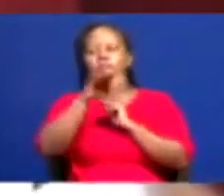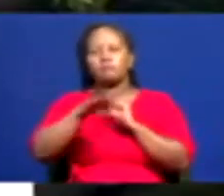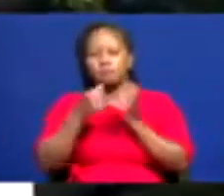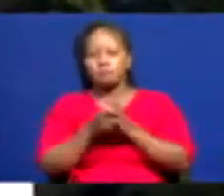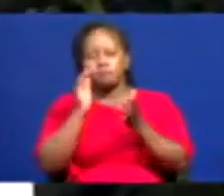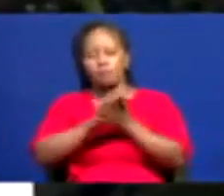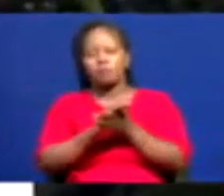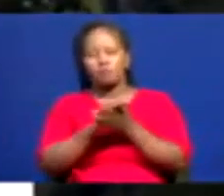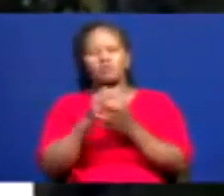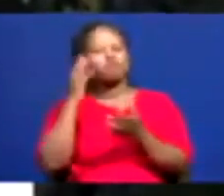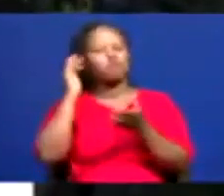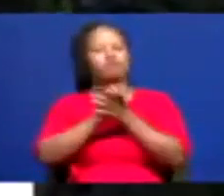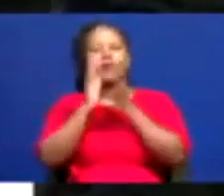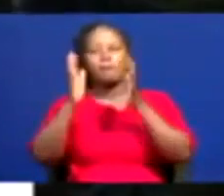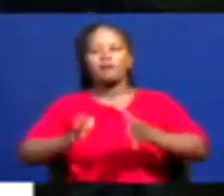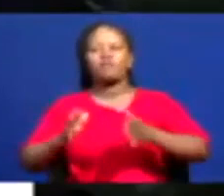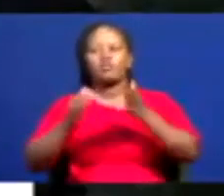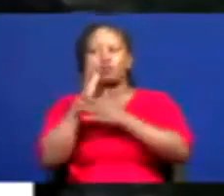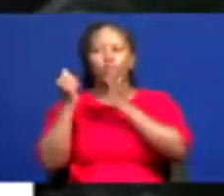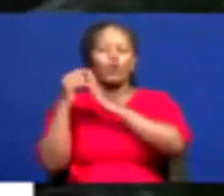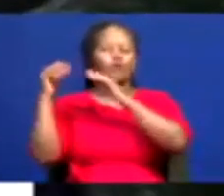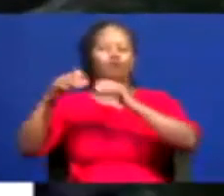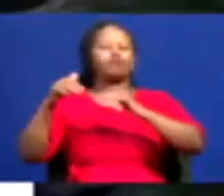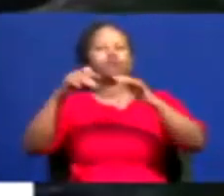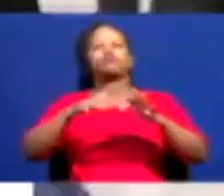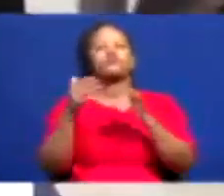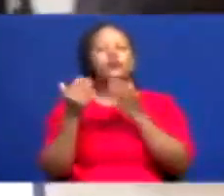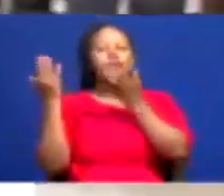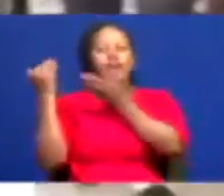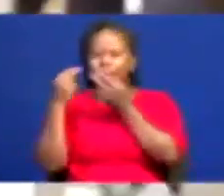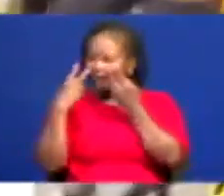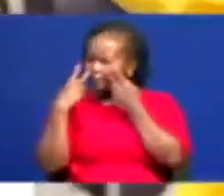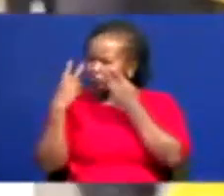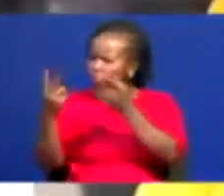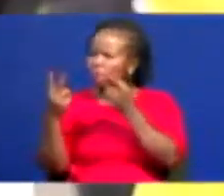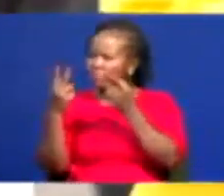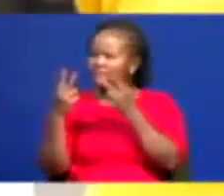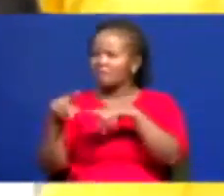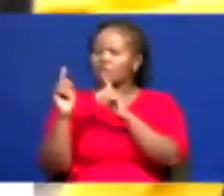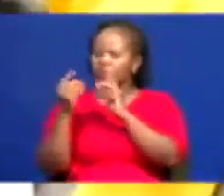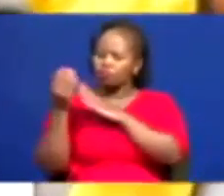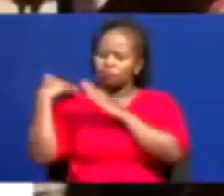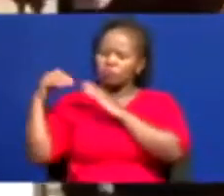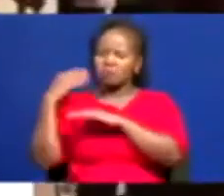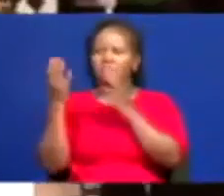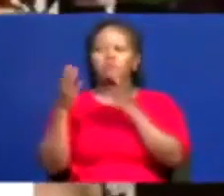wenye shauku walikusanyika wakitarajia kumuona Budha wa Changpa,